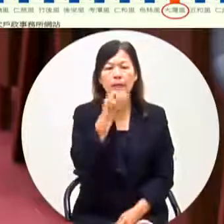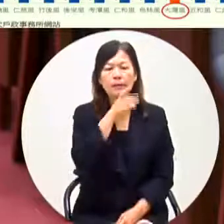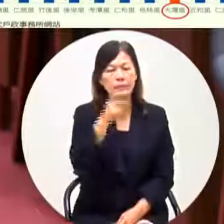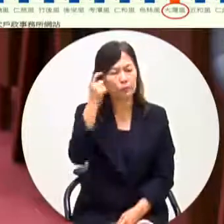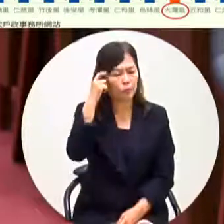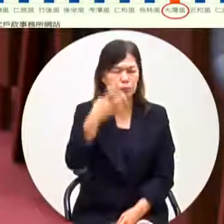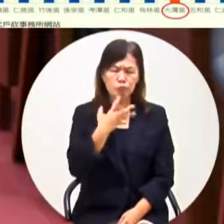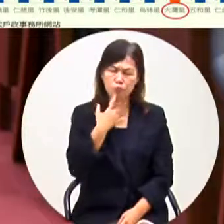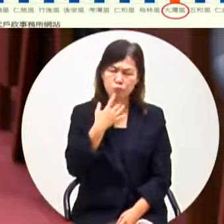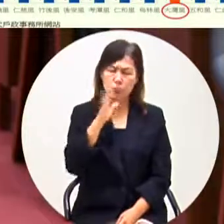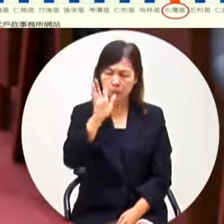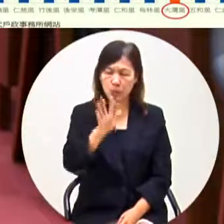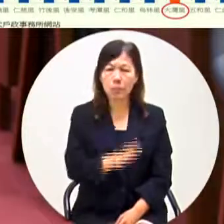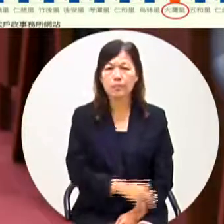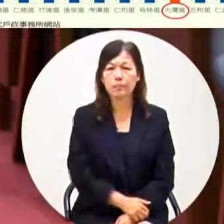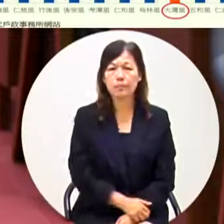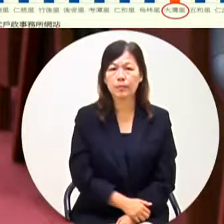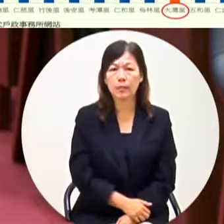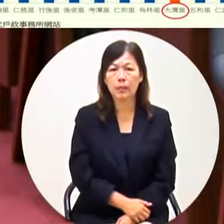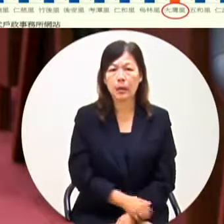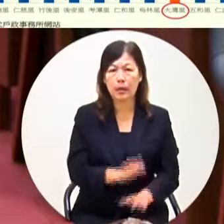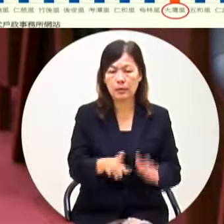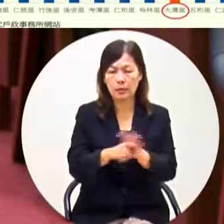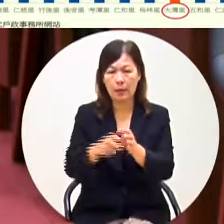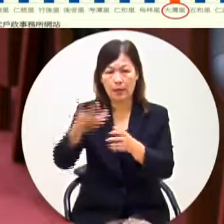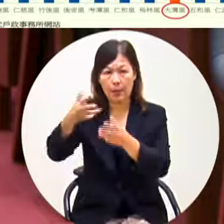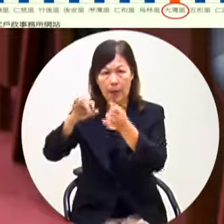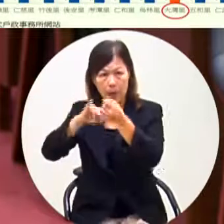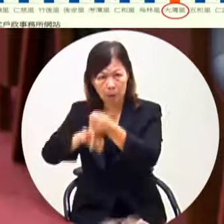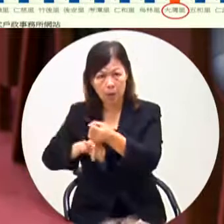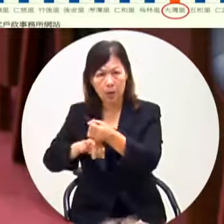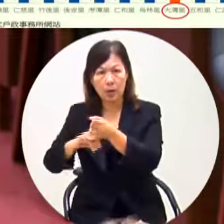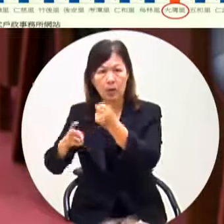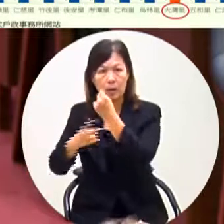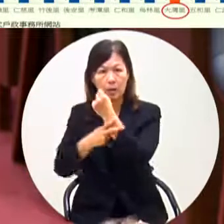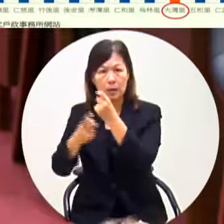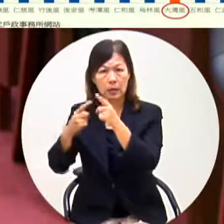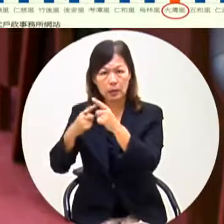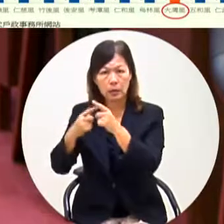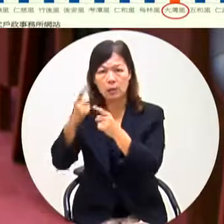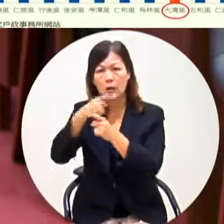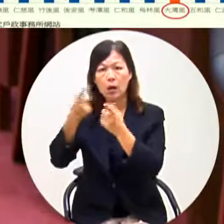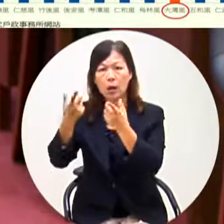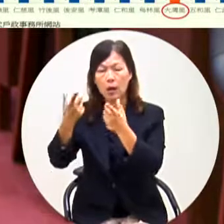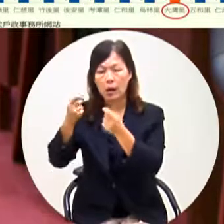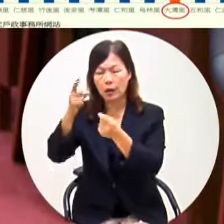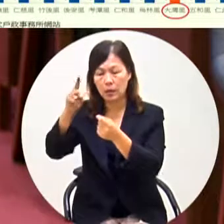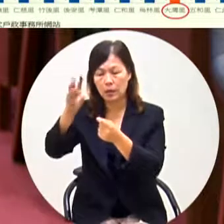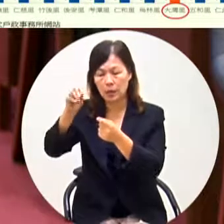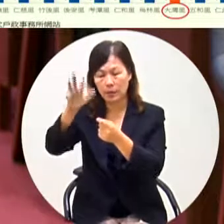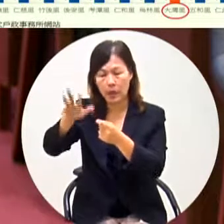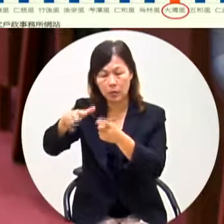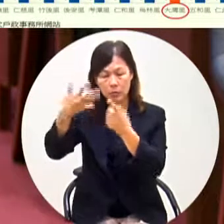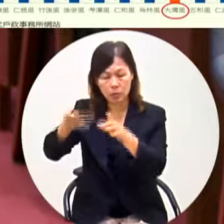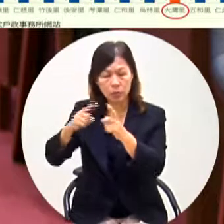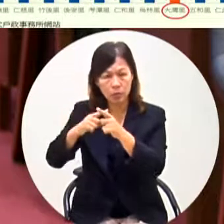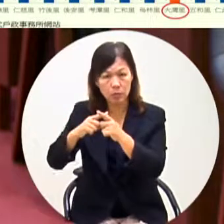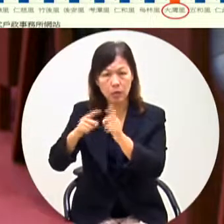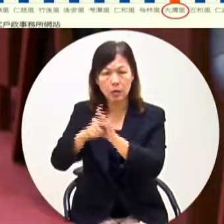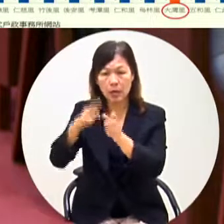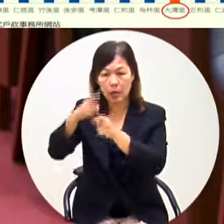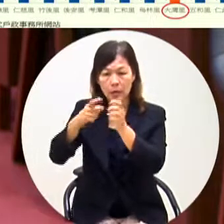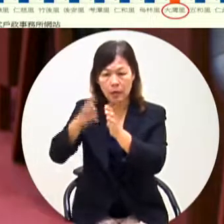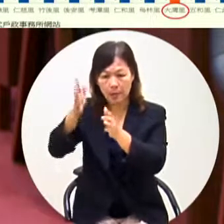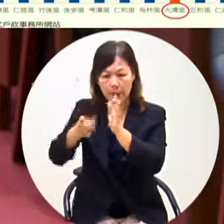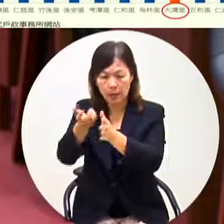天我们八卦里的人口数已经来到18000多人，本席在一年半之前咨询他，那时候只有